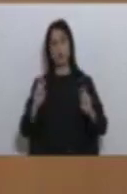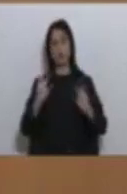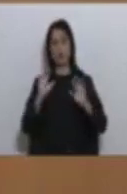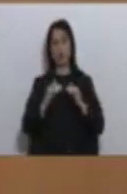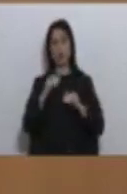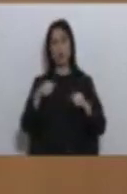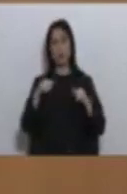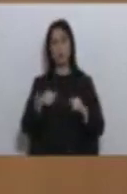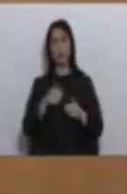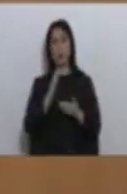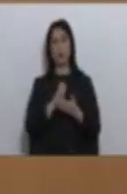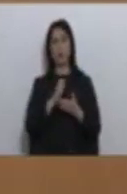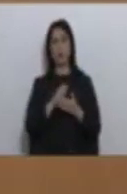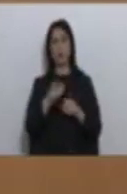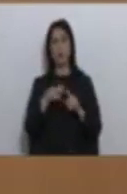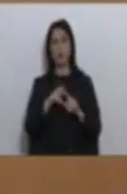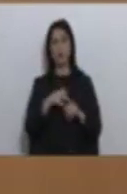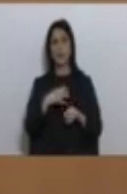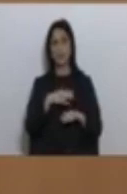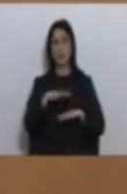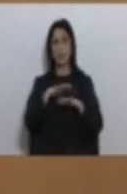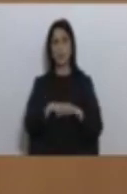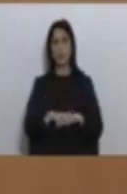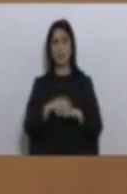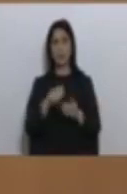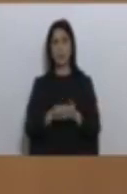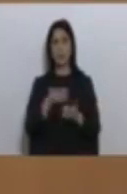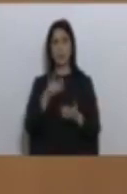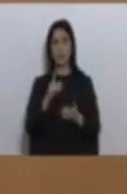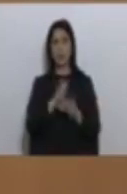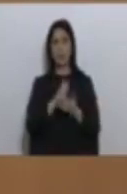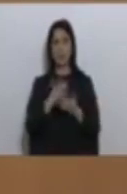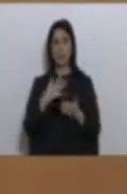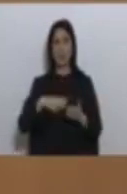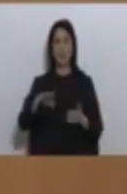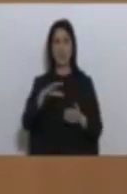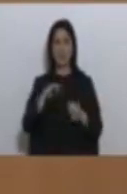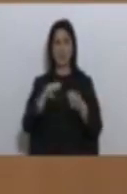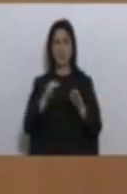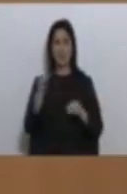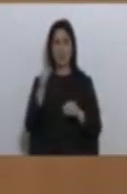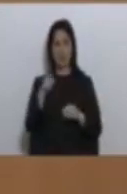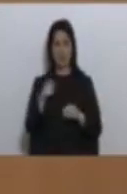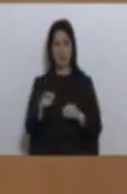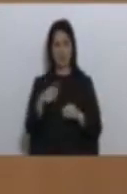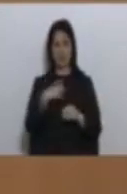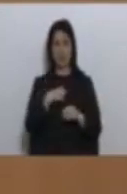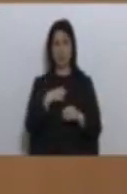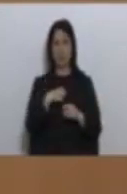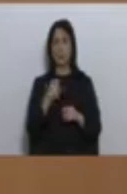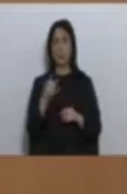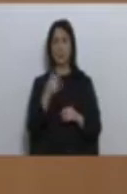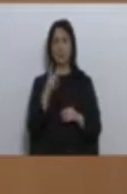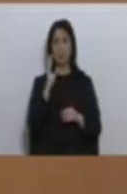კონსტიტუციური უფლება არის ის ფუნდამენტური ღირებულება, რაც არის ქვეყნის დემოკრატიისთვის მნიშვნელოვანი, ამიტომ კიდევ ერთხელ,